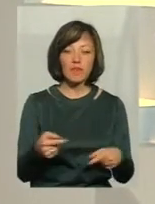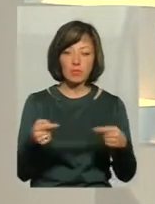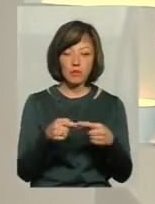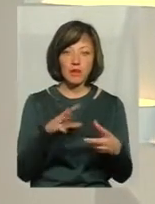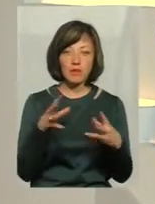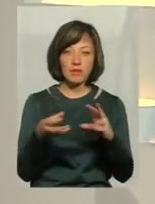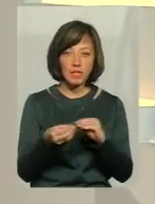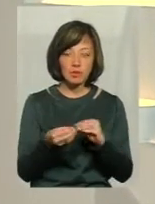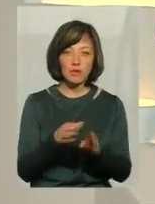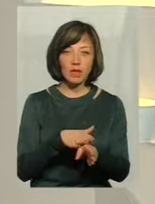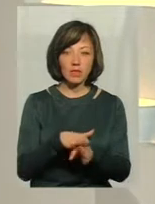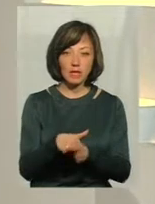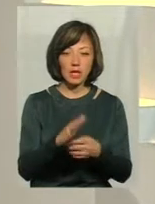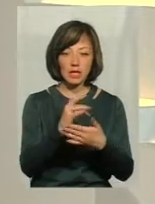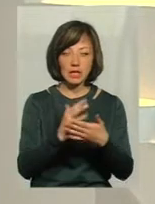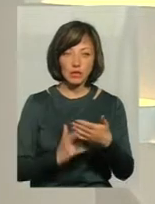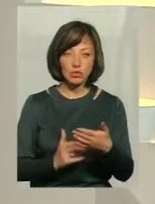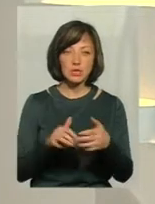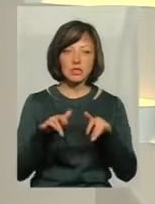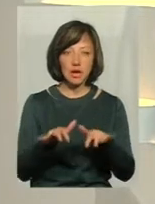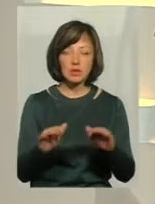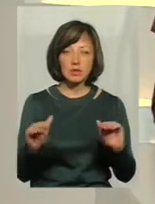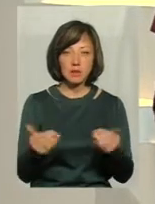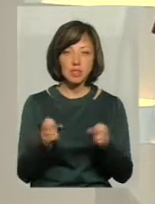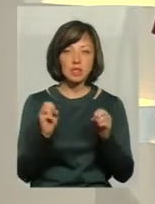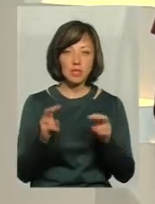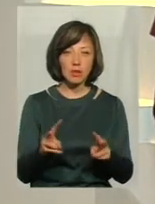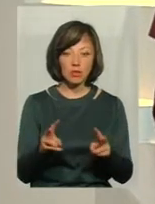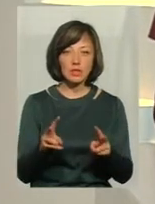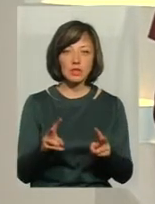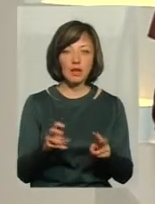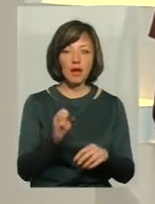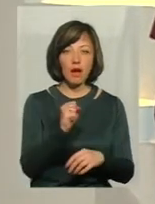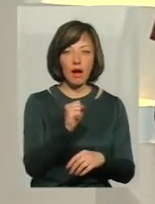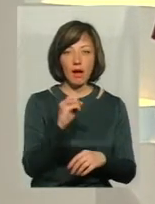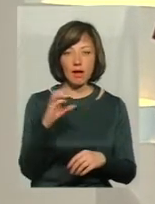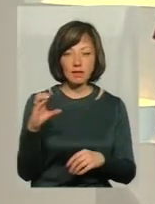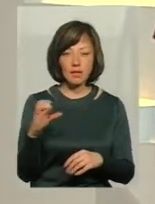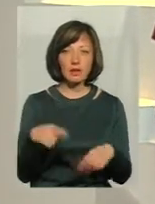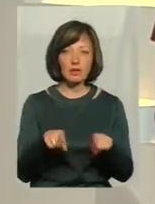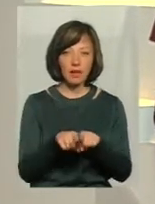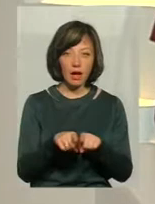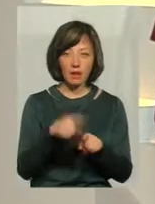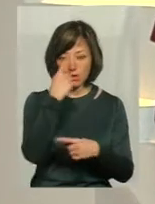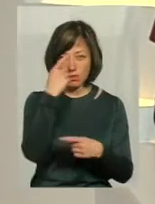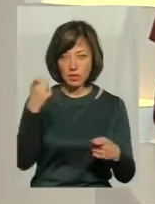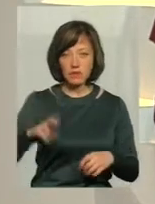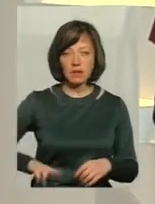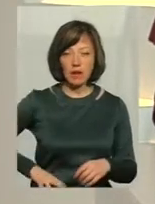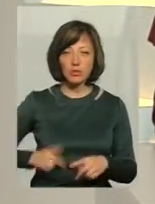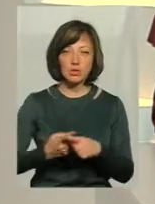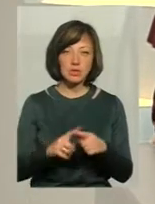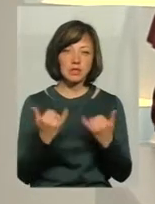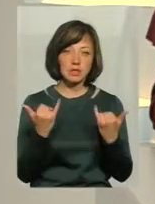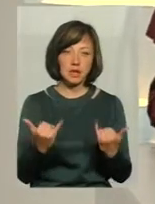та реалізуємо низку заходів для зменшення загрози безпеці АЕС. Так наголосив Микола Панасенко, і це